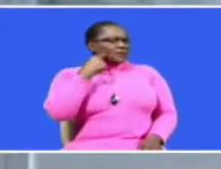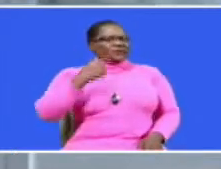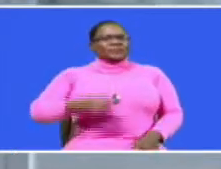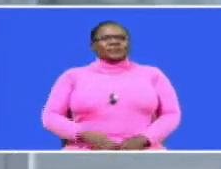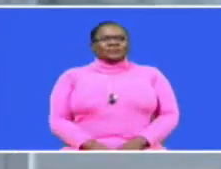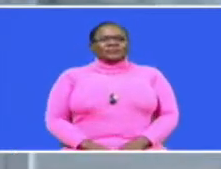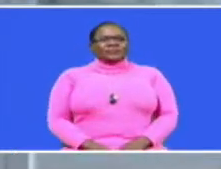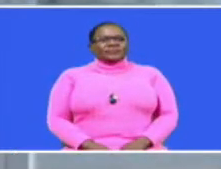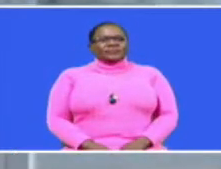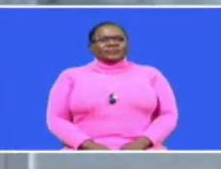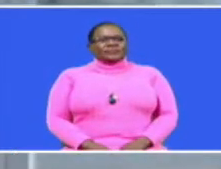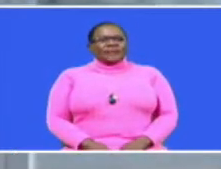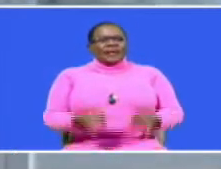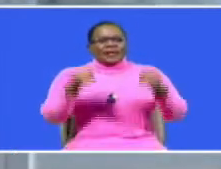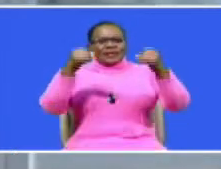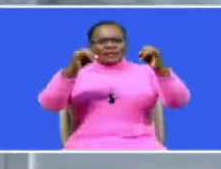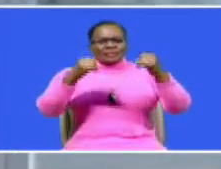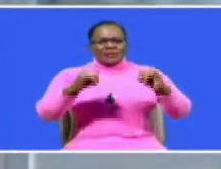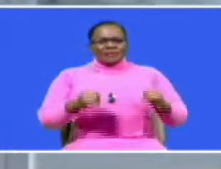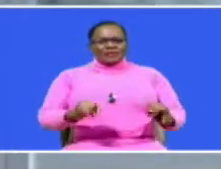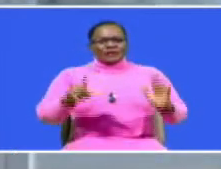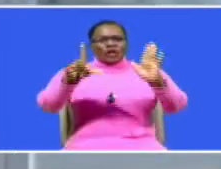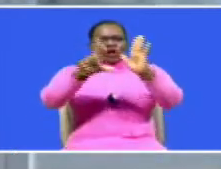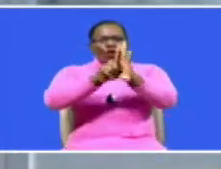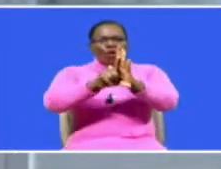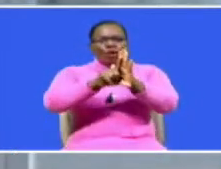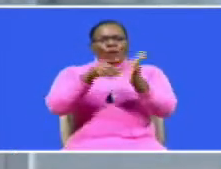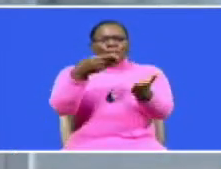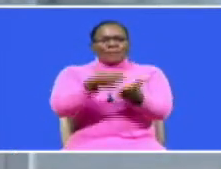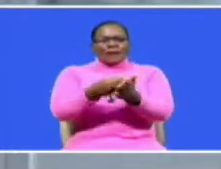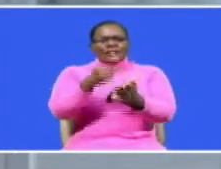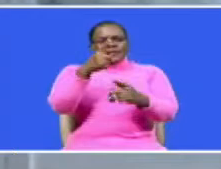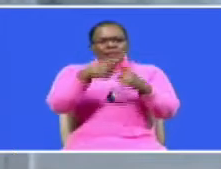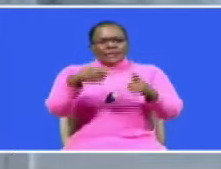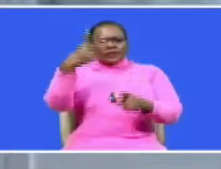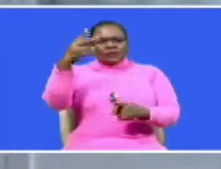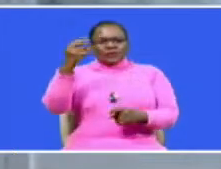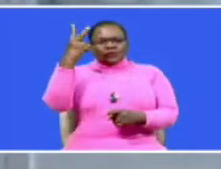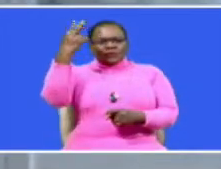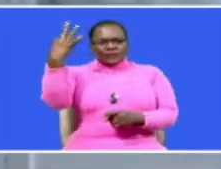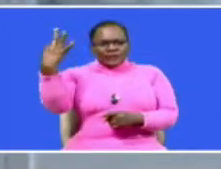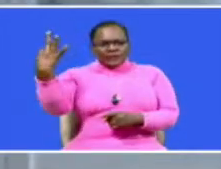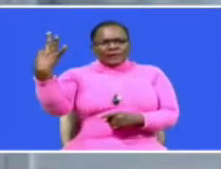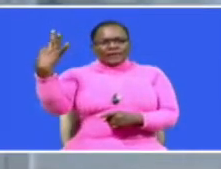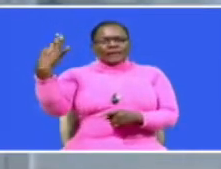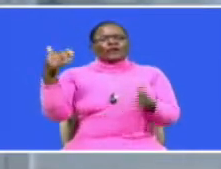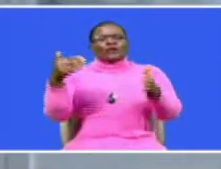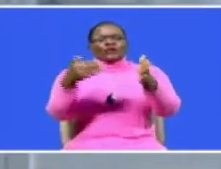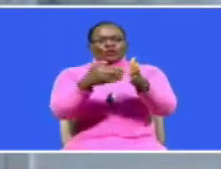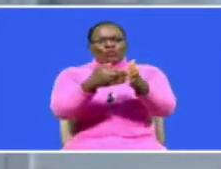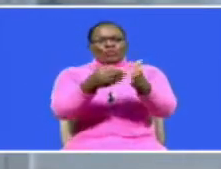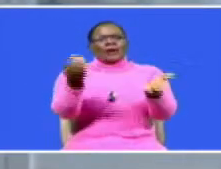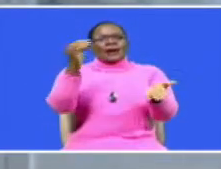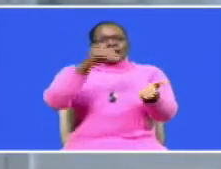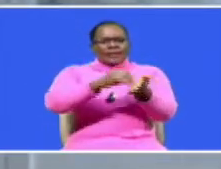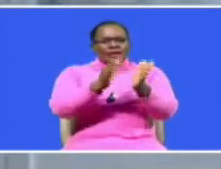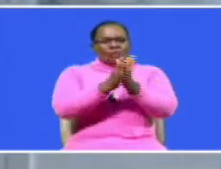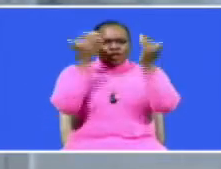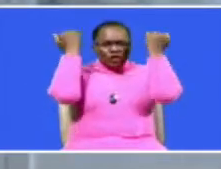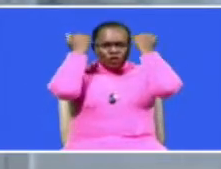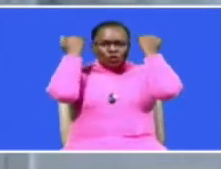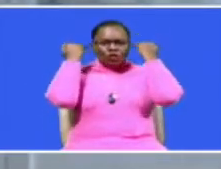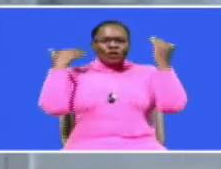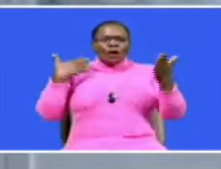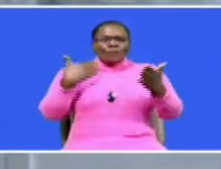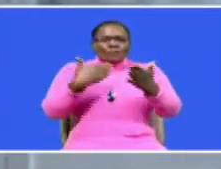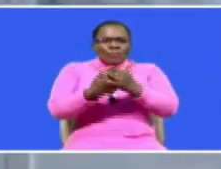Auiti. Utekelezwaji wa sheria ya fedha ya mwaka 2023 umesitishwa tena na Mahakama Kuu